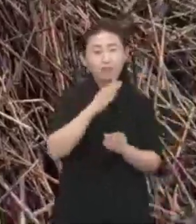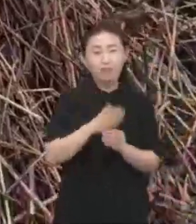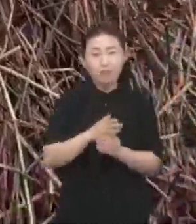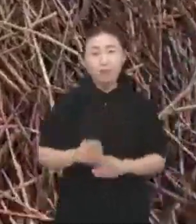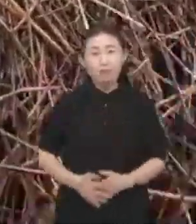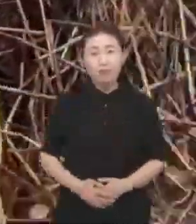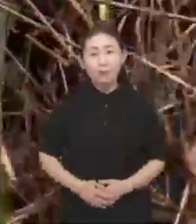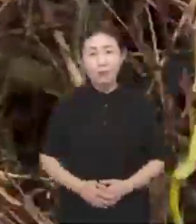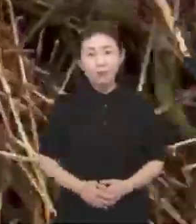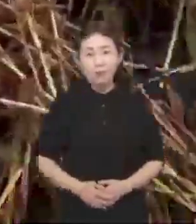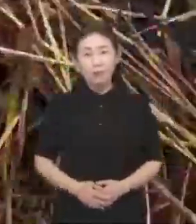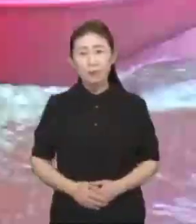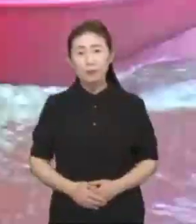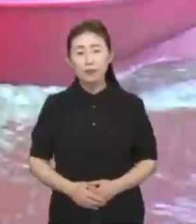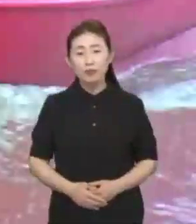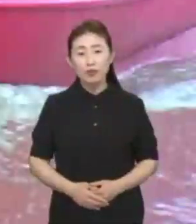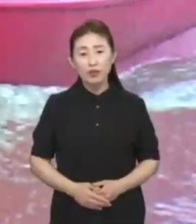있습니다.